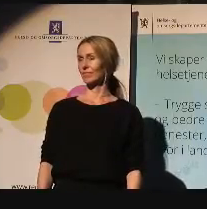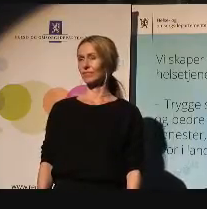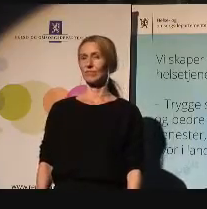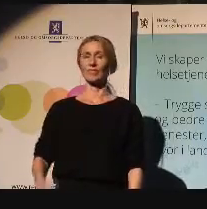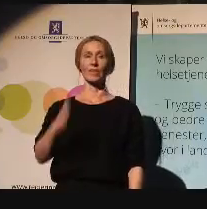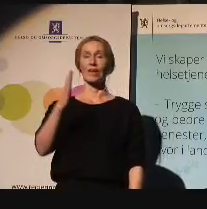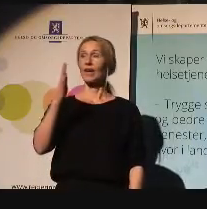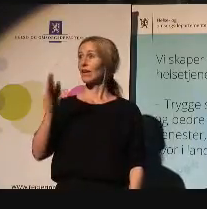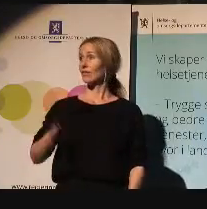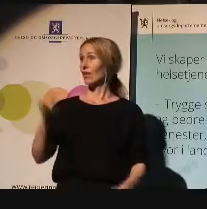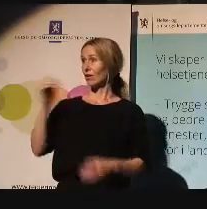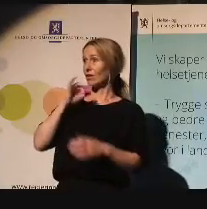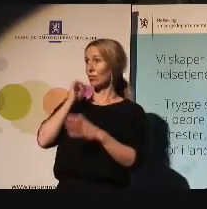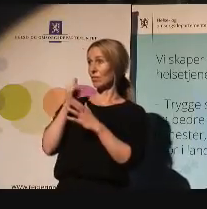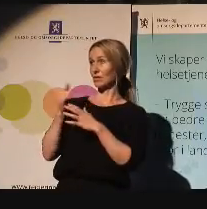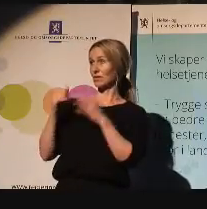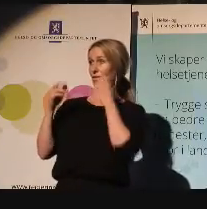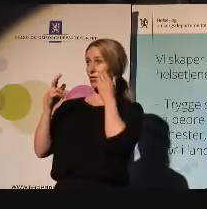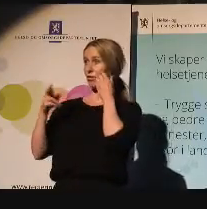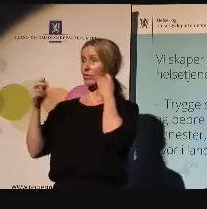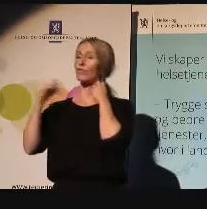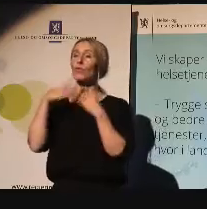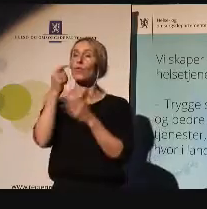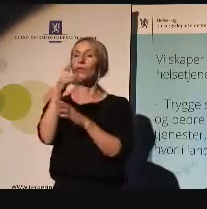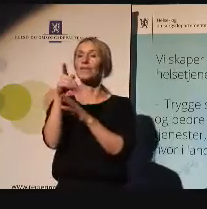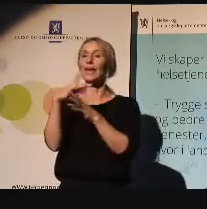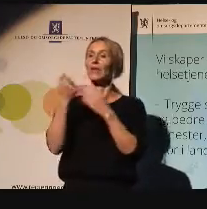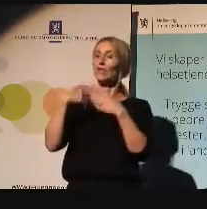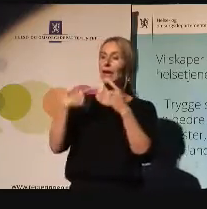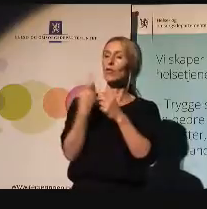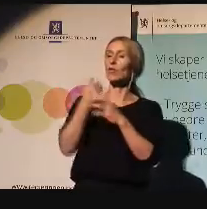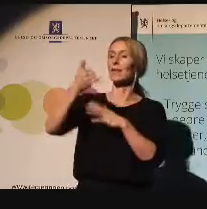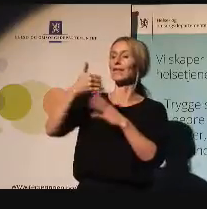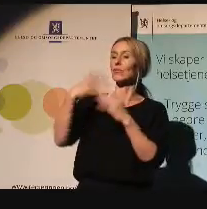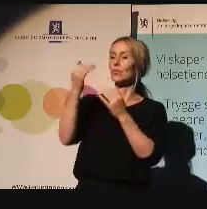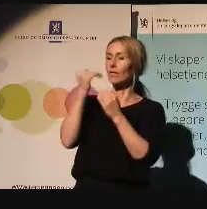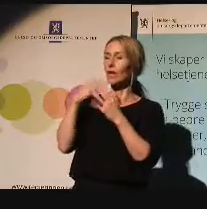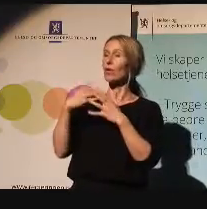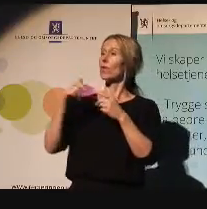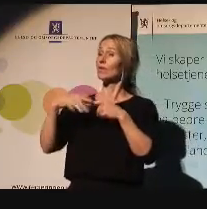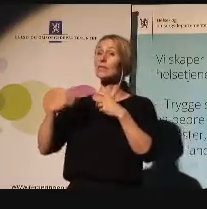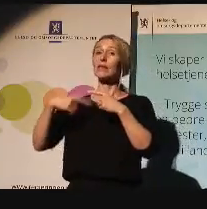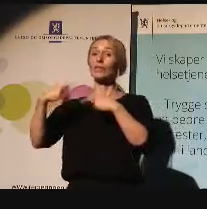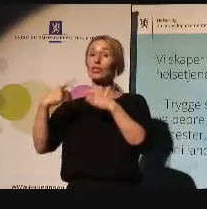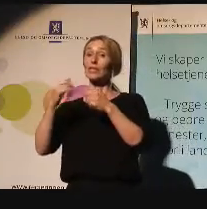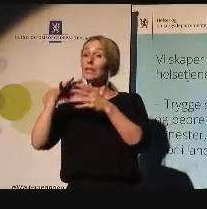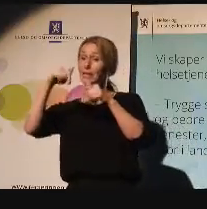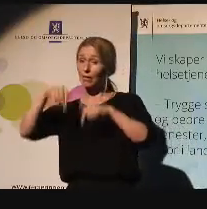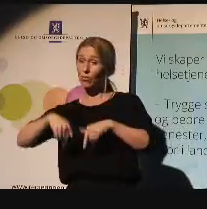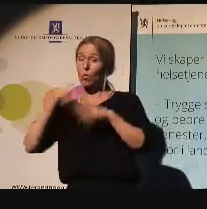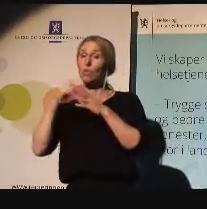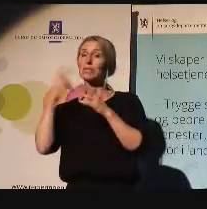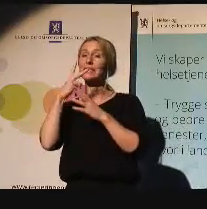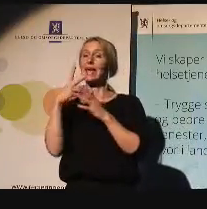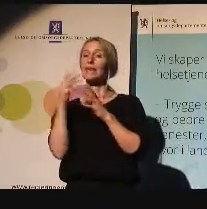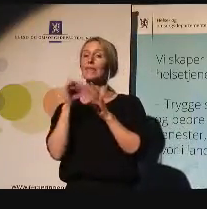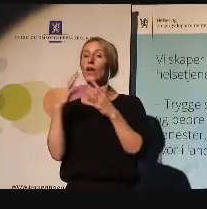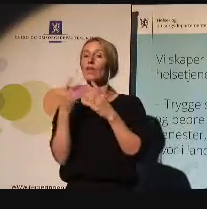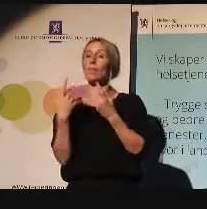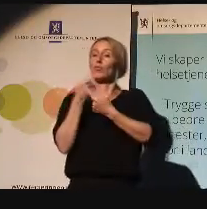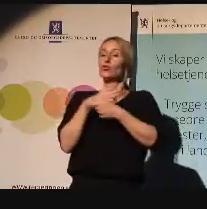Takk skal du ha, Thomas Holm, for å orientere oss om denne lederutdanningen, og vi skal fortsette med det og se det da fra det